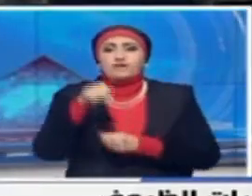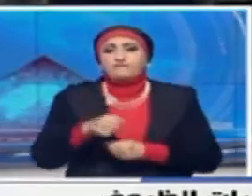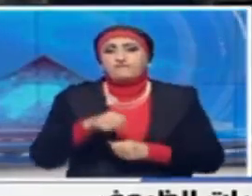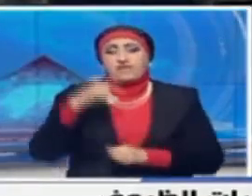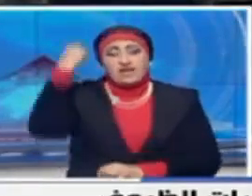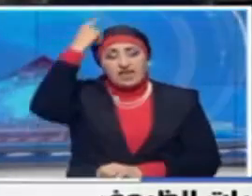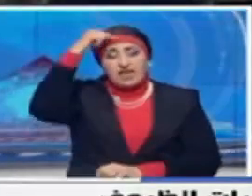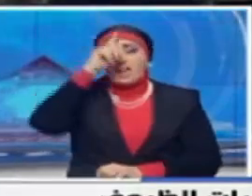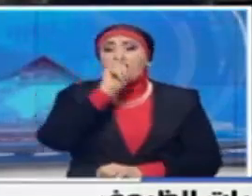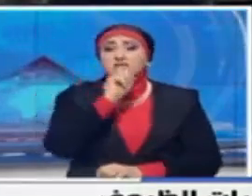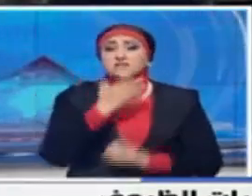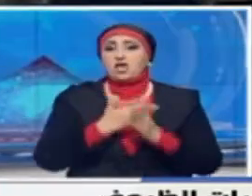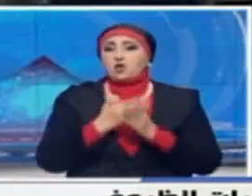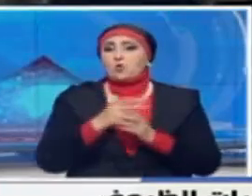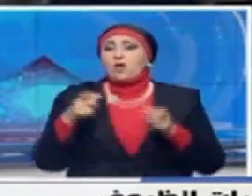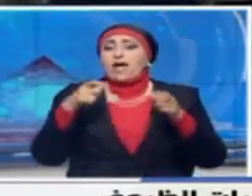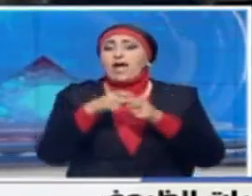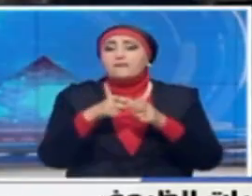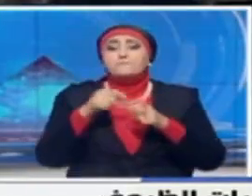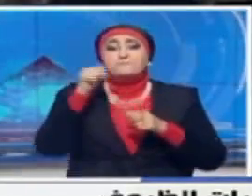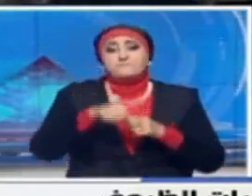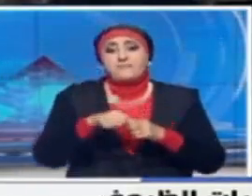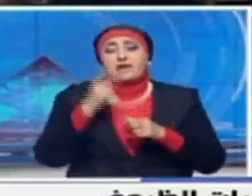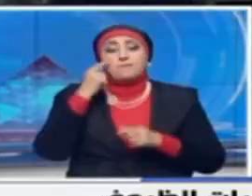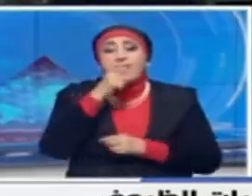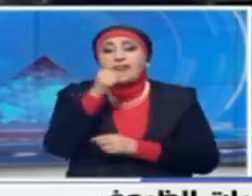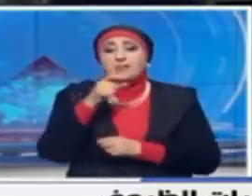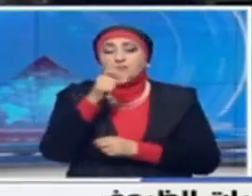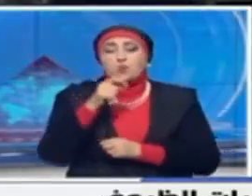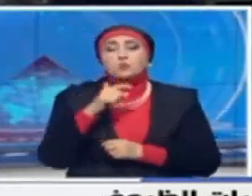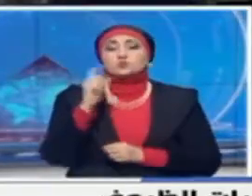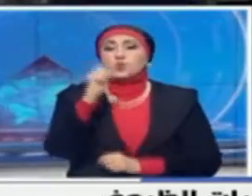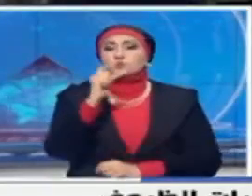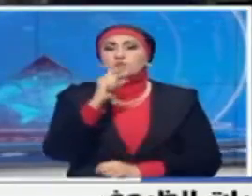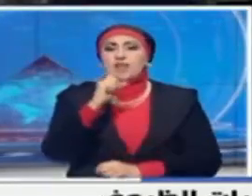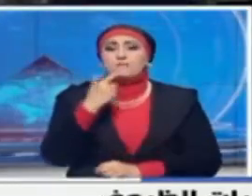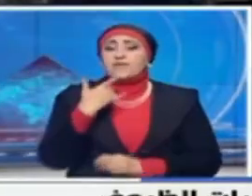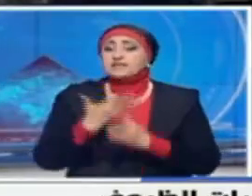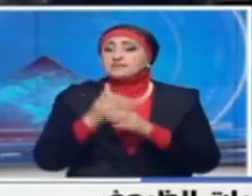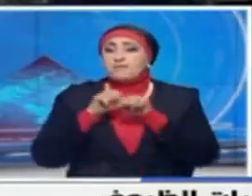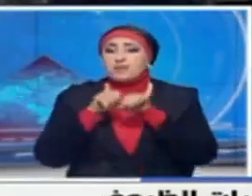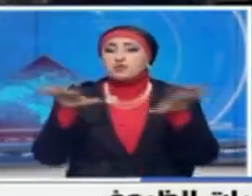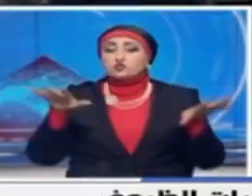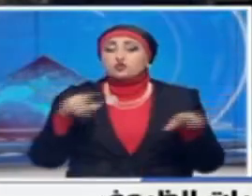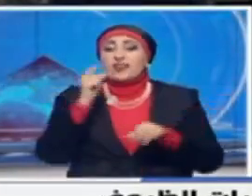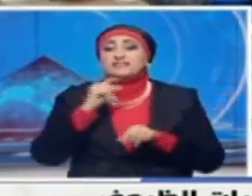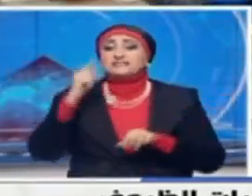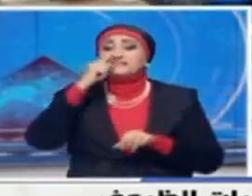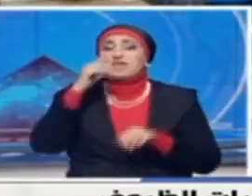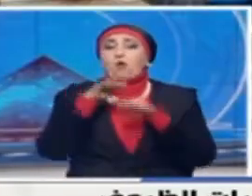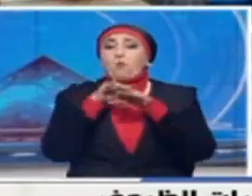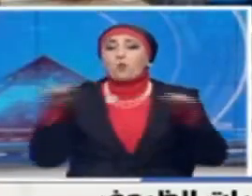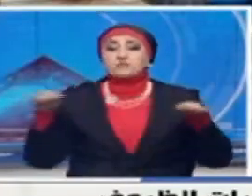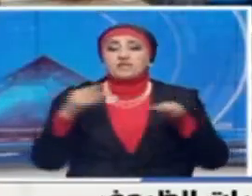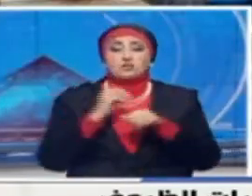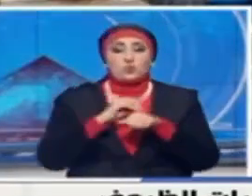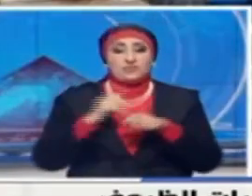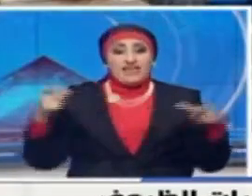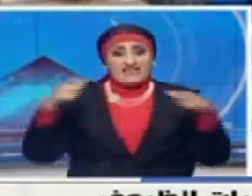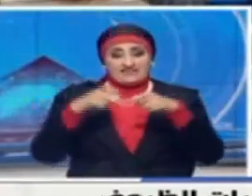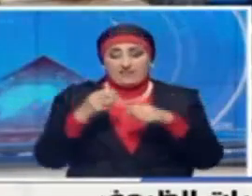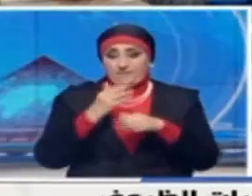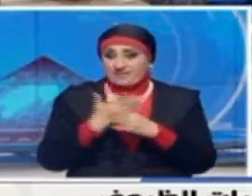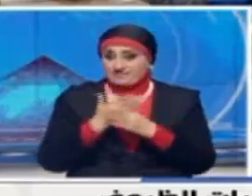للأزهر الشريف ومجمع البحوث الإسلامية لنشر الدين الوسطي بين أهالي المحافظة. الاجتماع تم